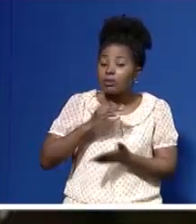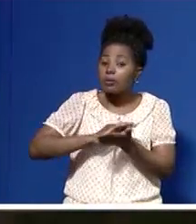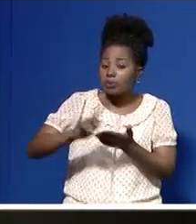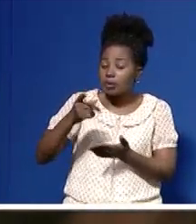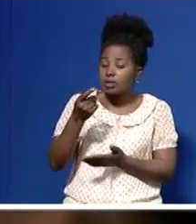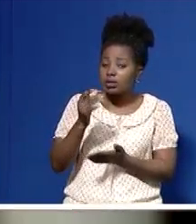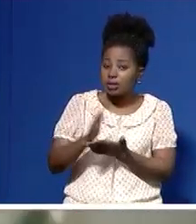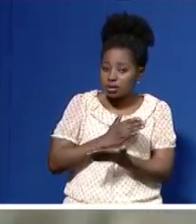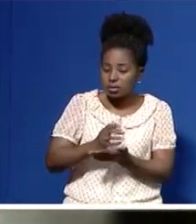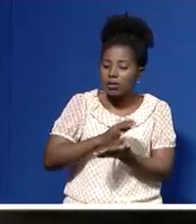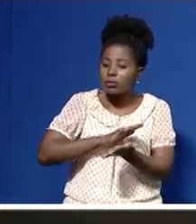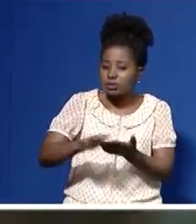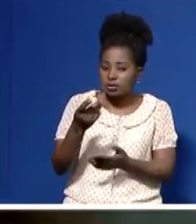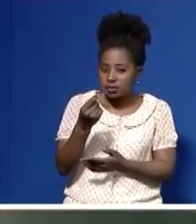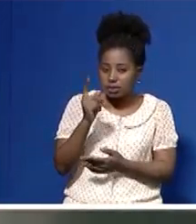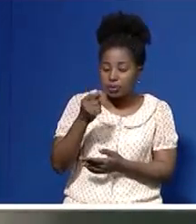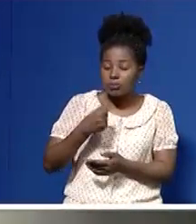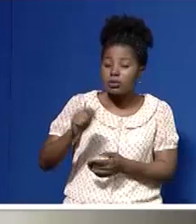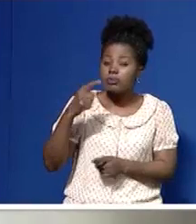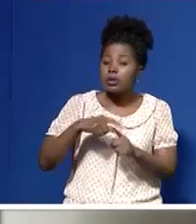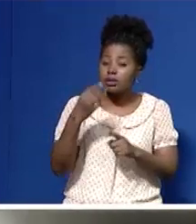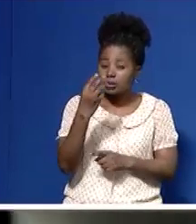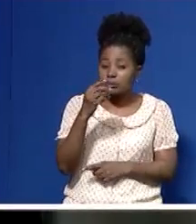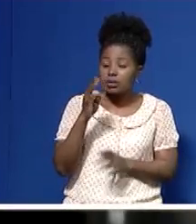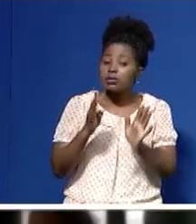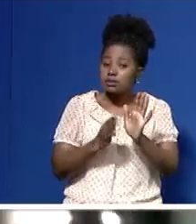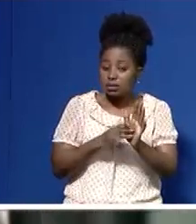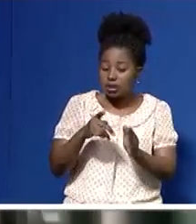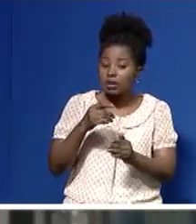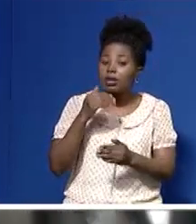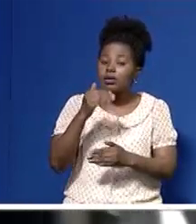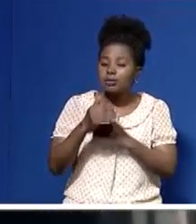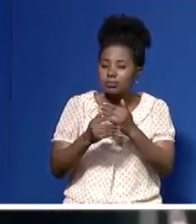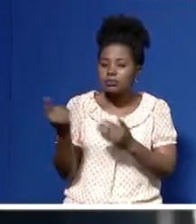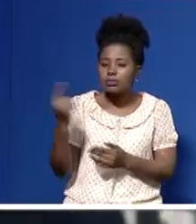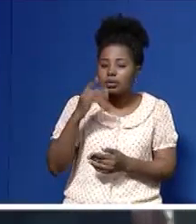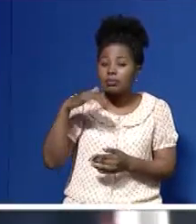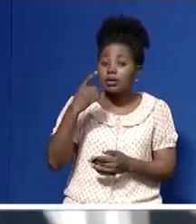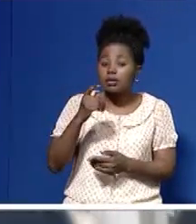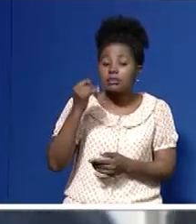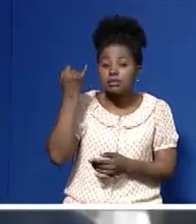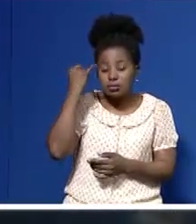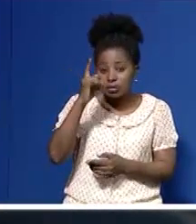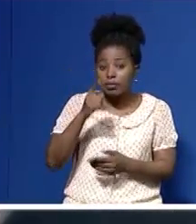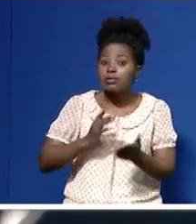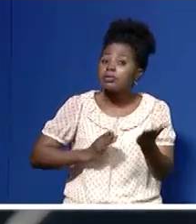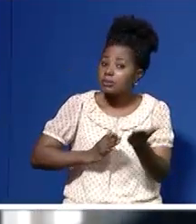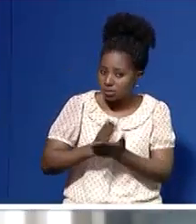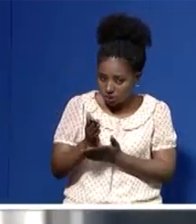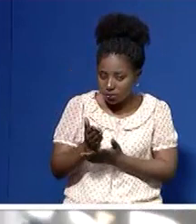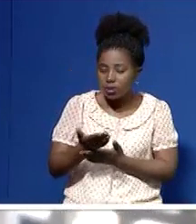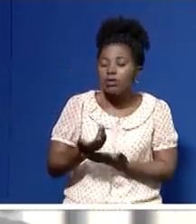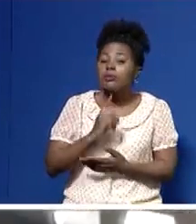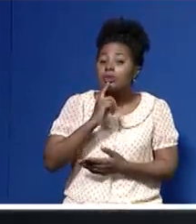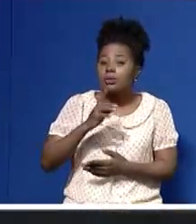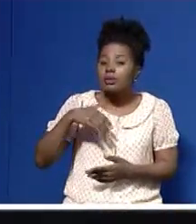kesi ya utakatishaji fedha shilingi bilioni 309. Hatua hiyo inakuja wakati shauri hilo lililopitishwa kwa ajili ya